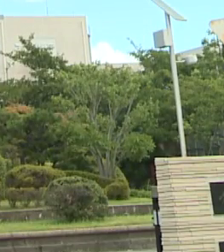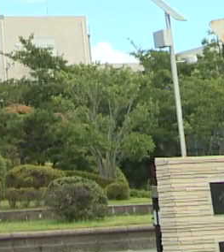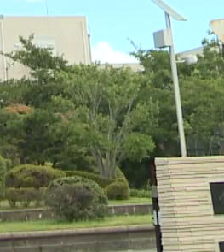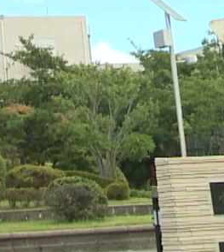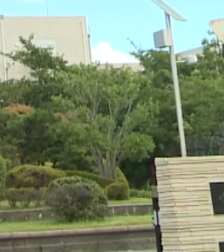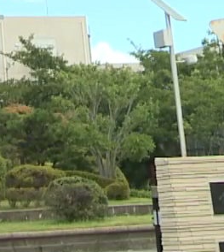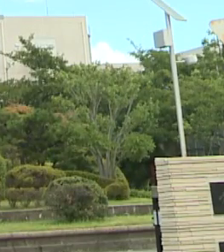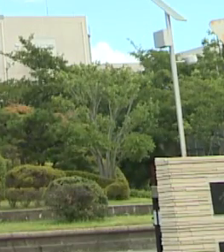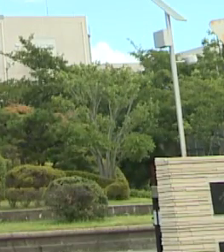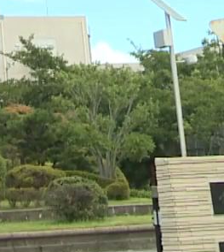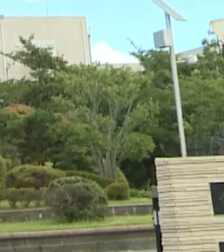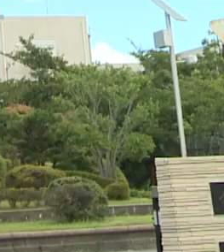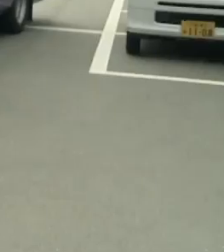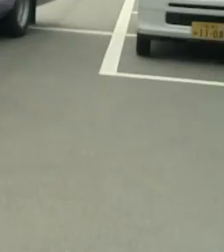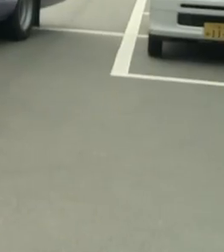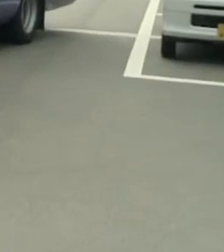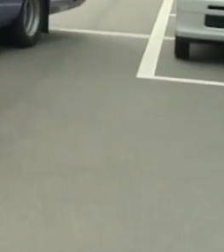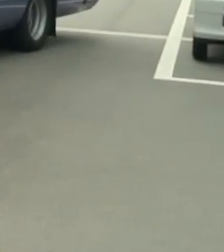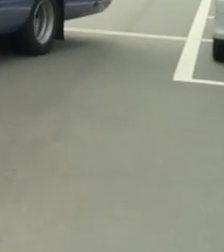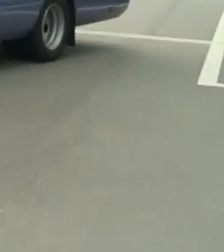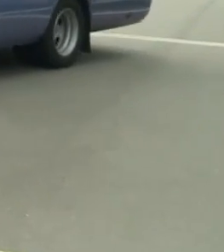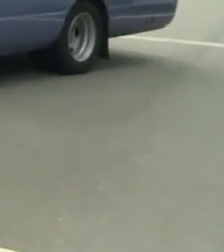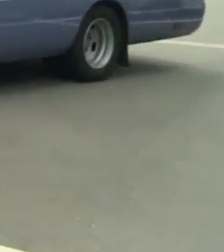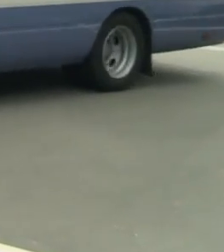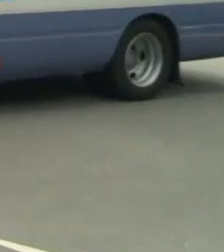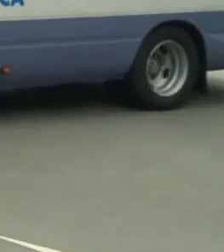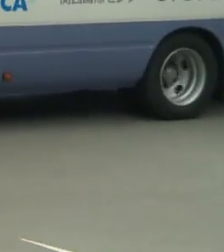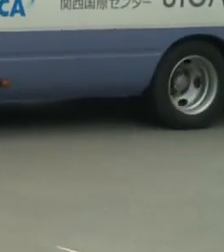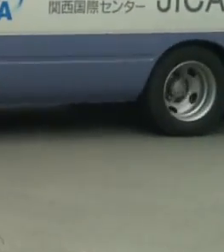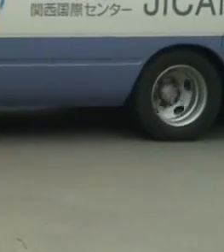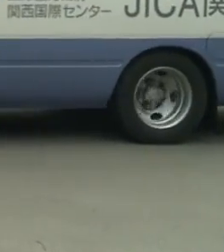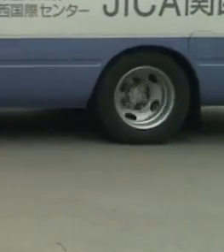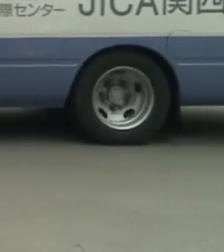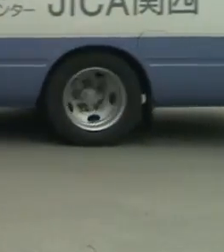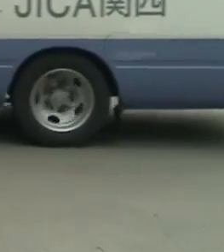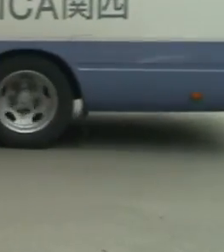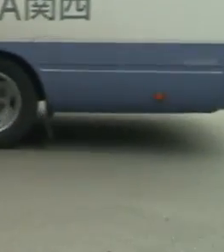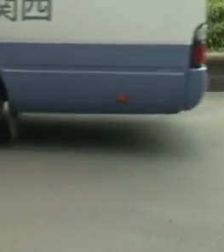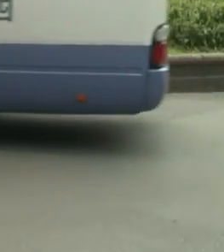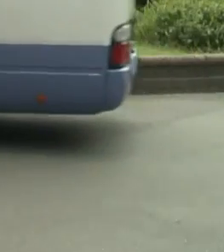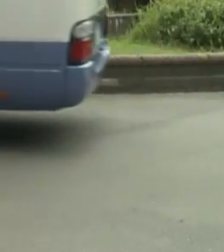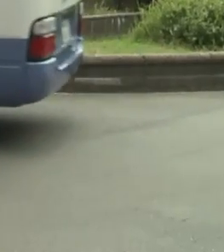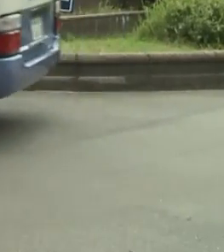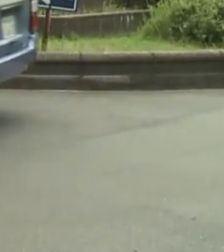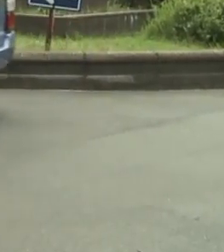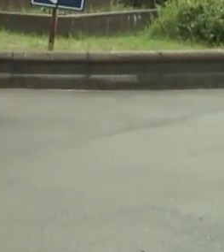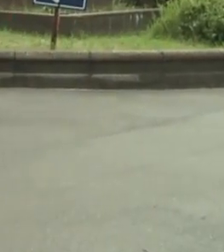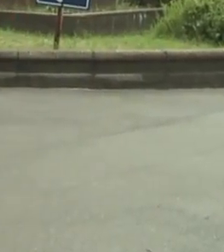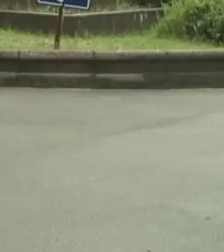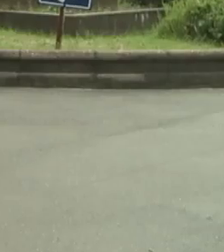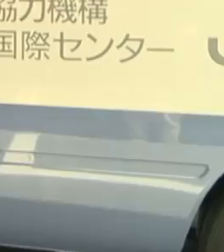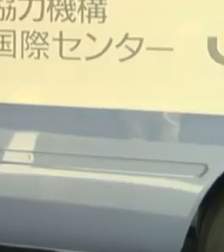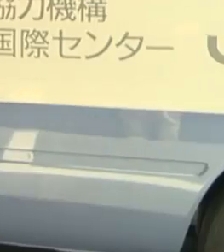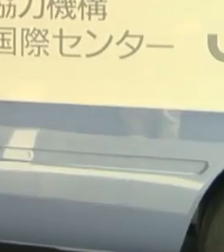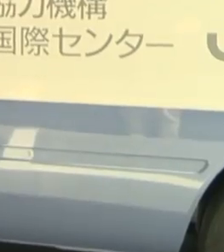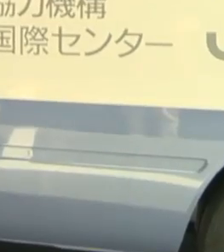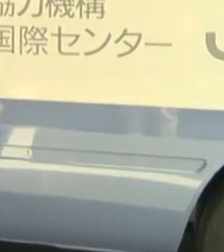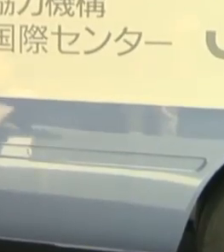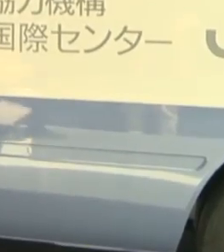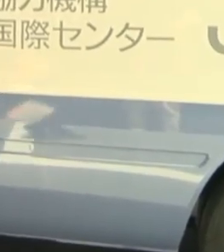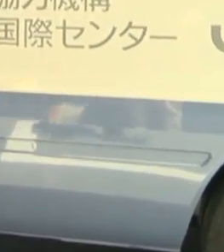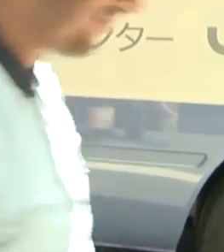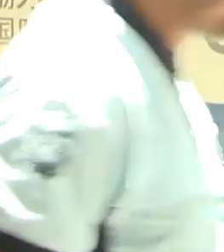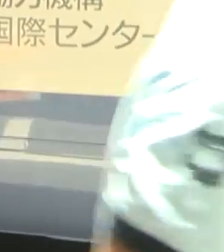7月30日、開発途上国の技術者が水道部庁舎を訪れ、片山浄水所などを視察しました。